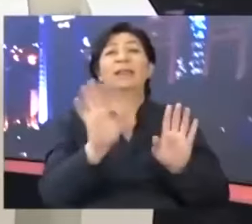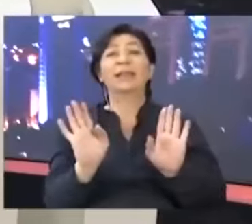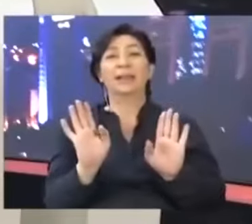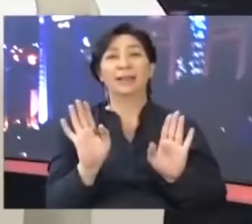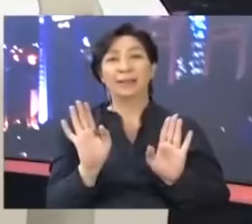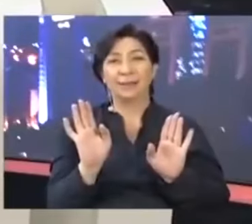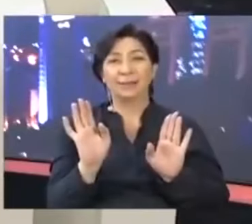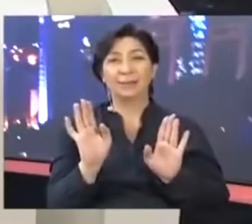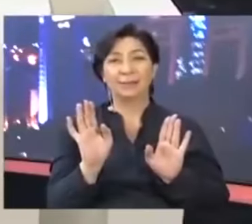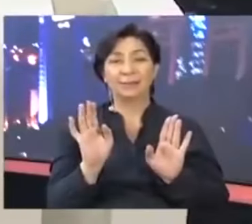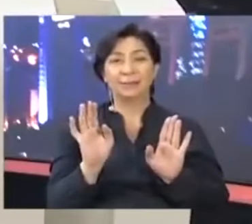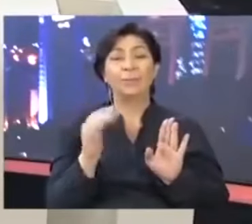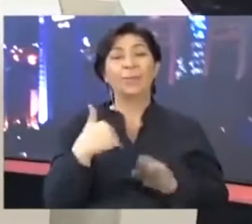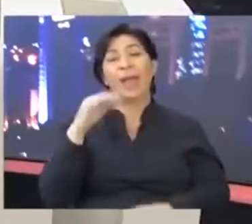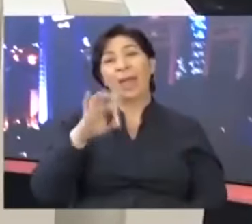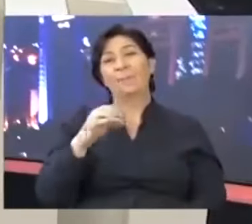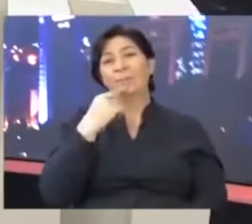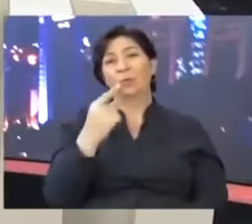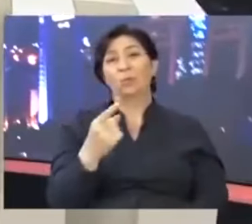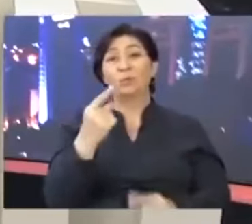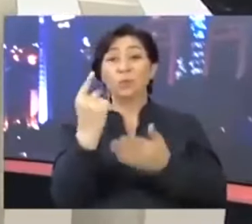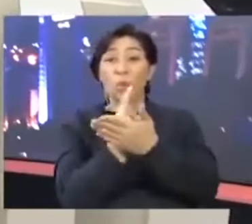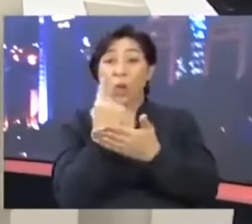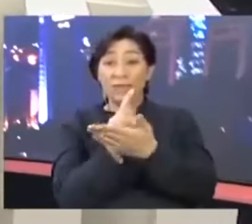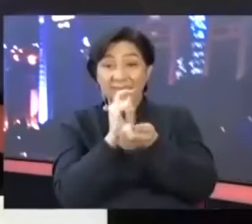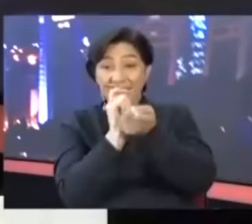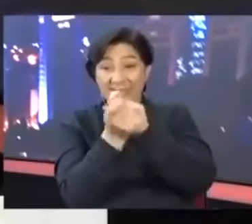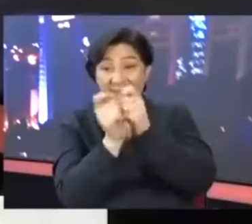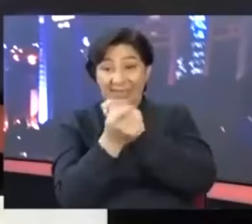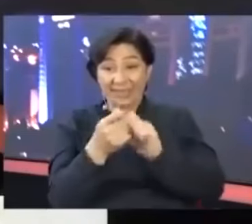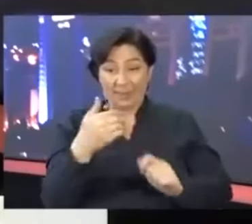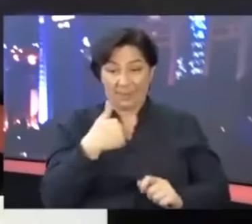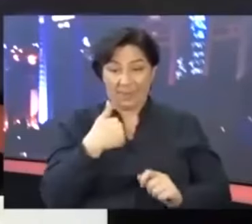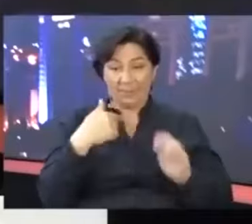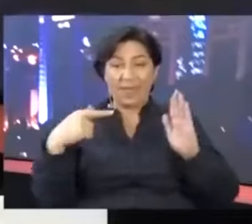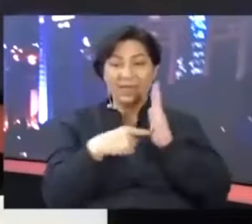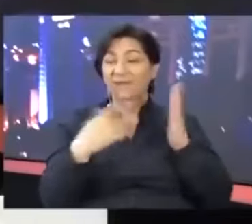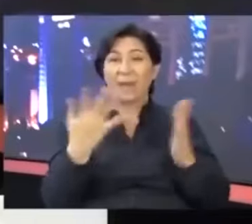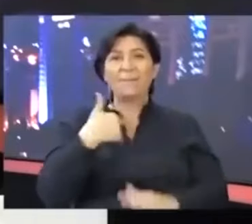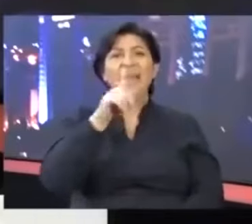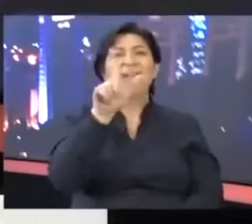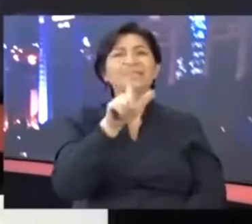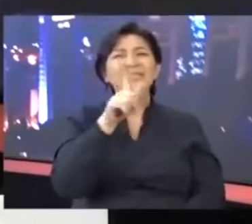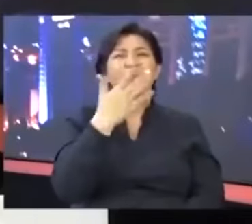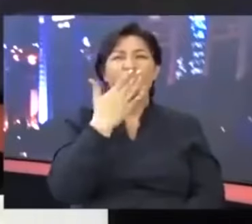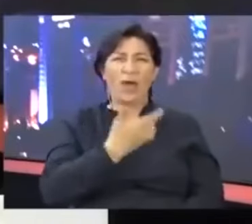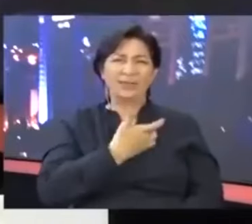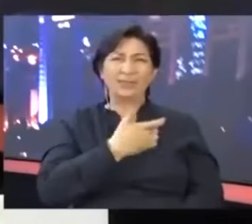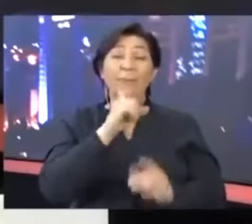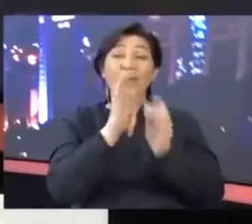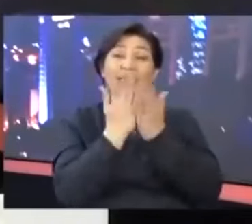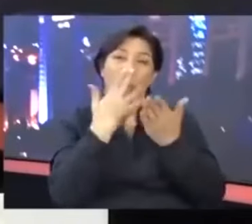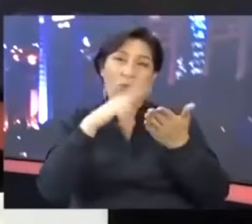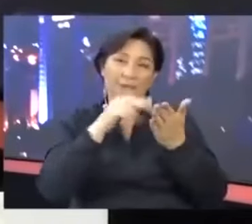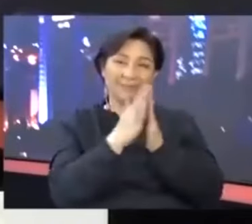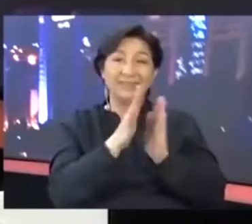Hı hı Vallah ben bunu hep diyorum Kur'an çevrilirken günümüzdeki Benim idealim şu bir liseli çocuk biraz ama kitap okuyan